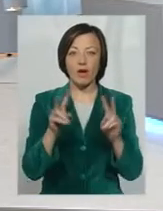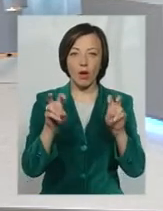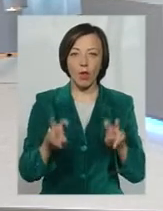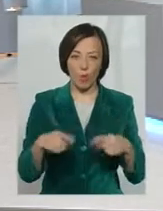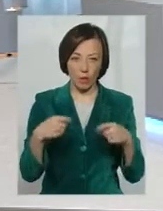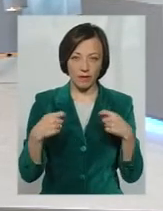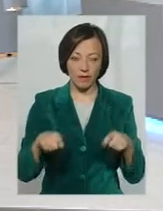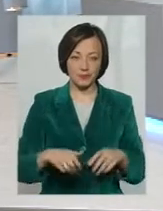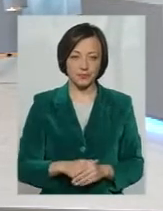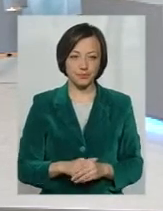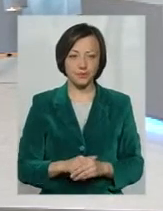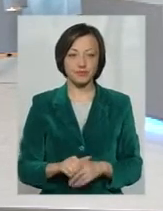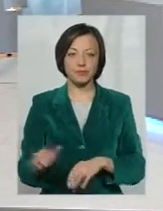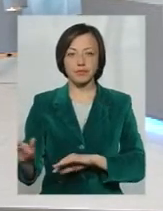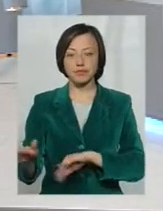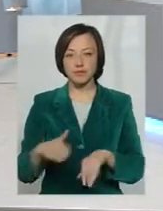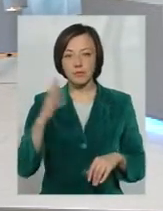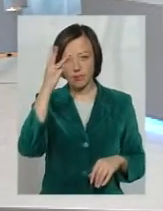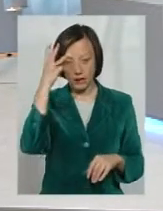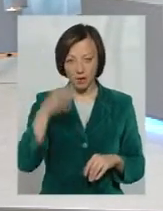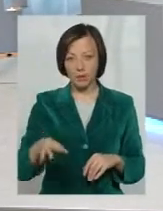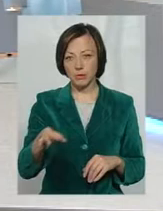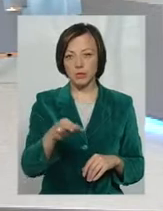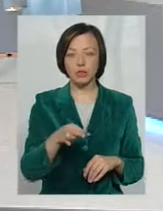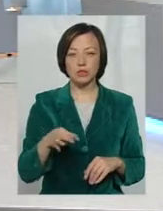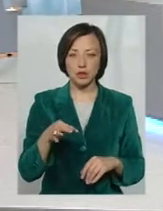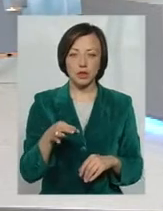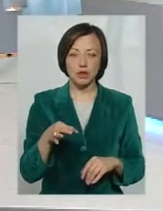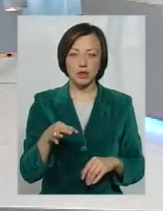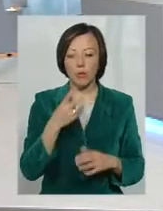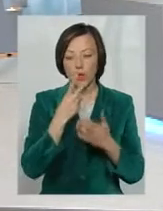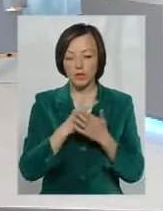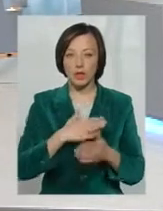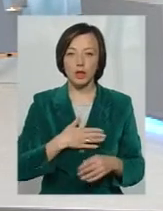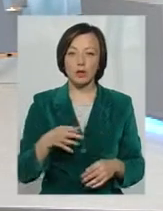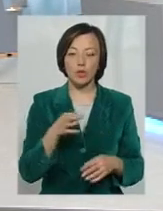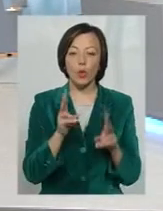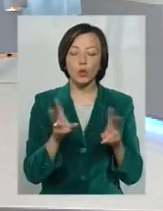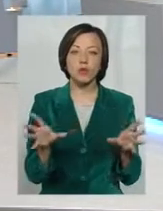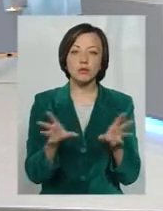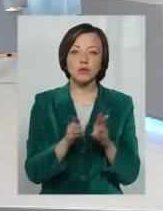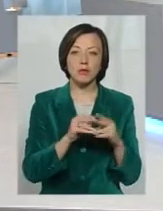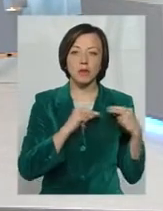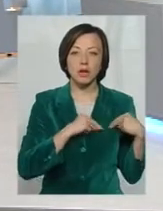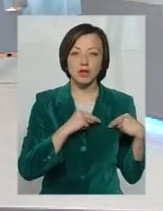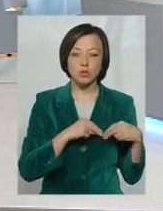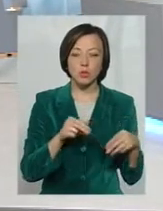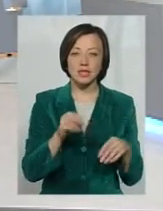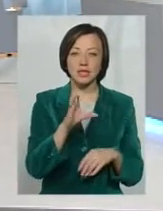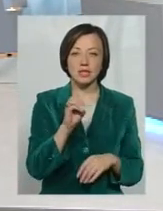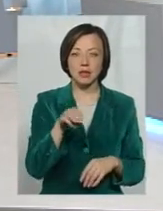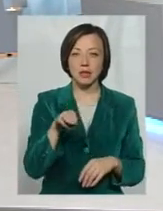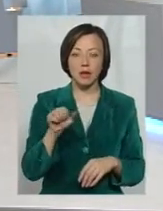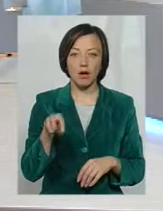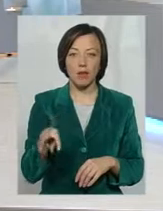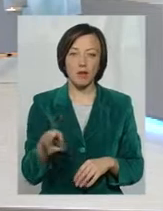Романе, Хмельниччина. Поглянути на наш регіон. Хто співпрацює на сьогодні з сетамом, і наскільки ми йдемо